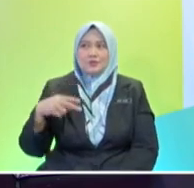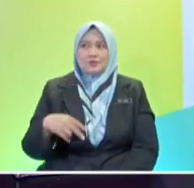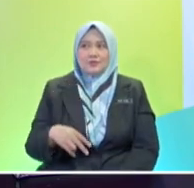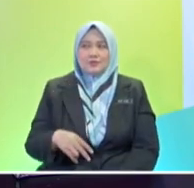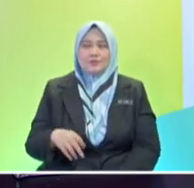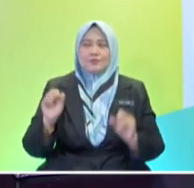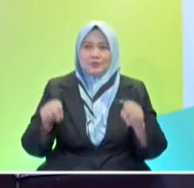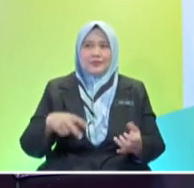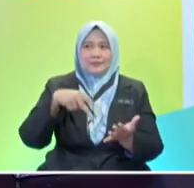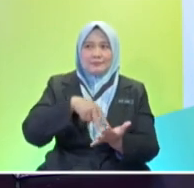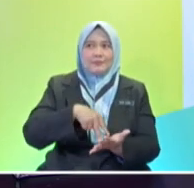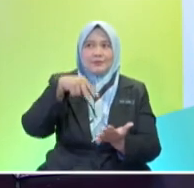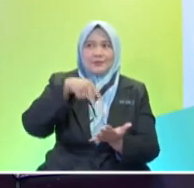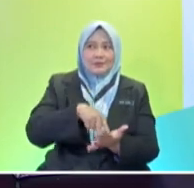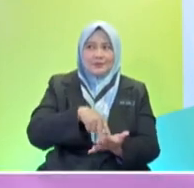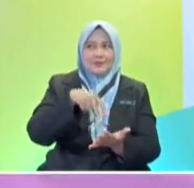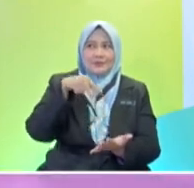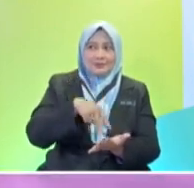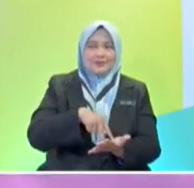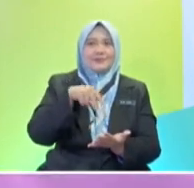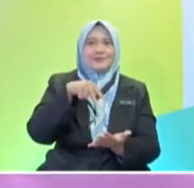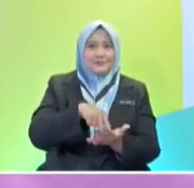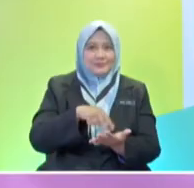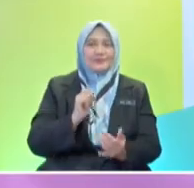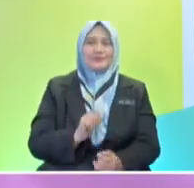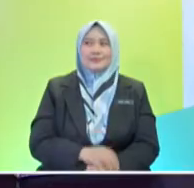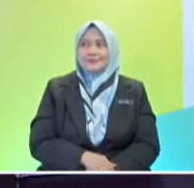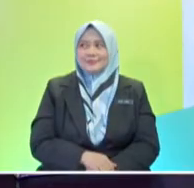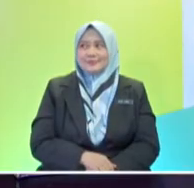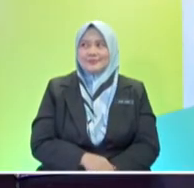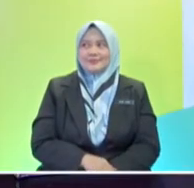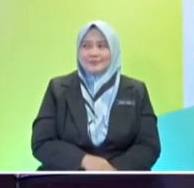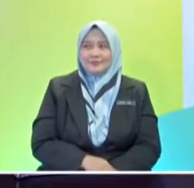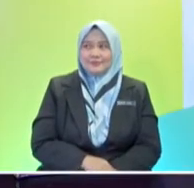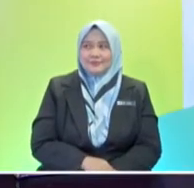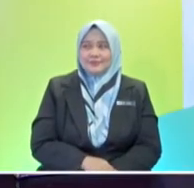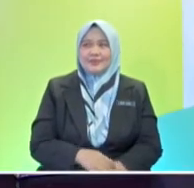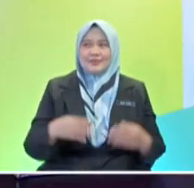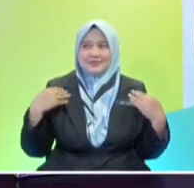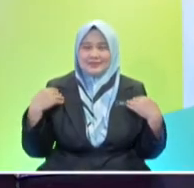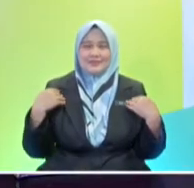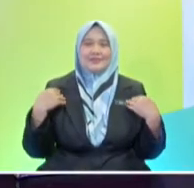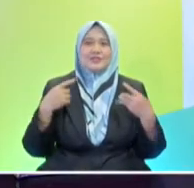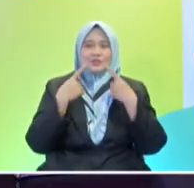gaya dia? Dia melompat. Dia berbunyi. Ong. Apa cikgu? Ong. Katak tu.